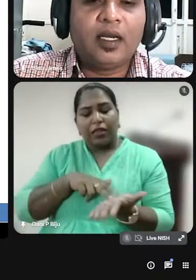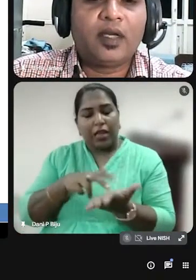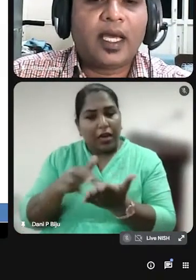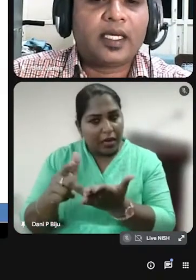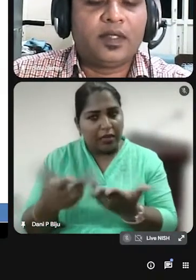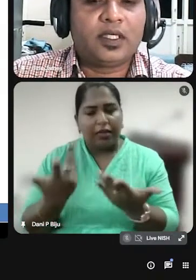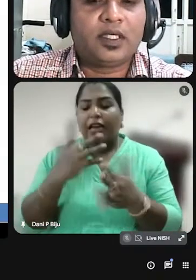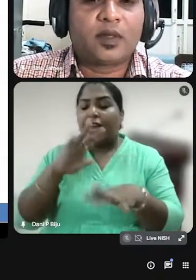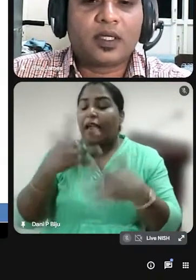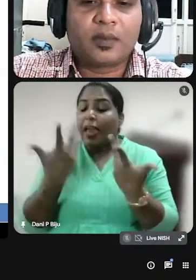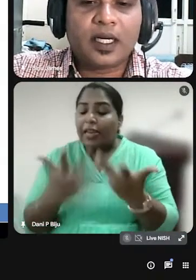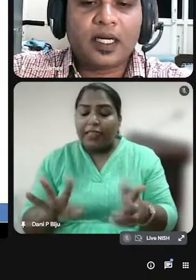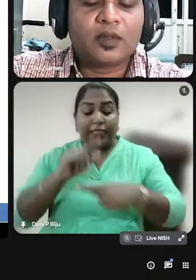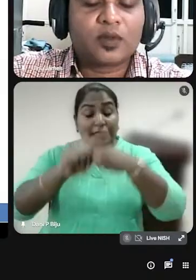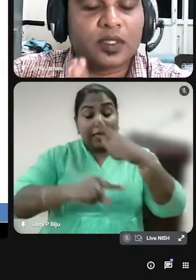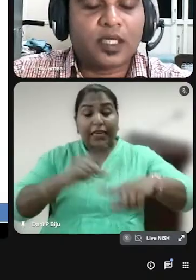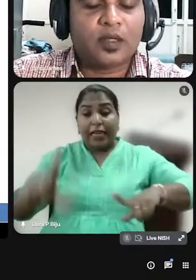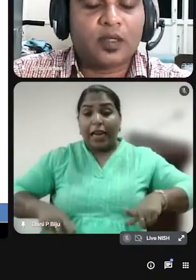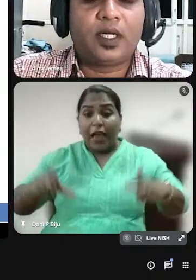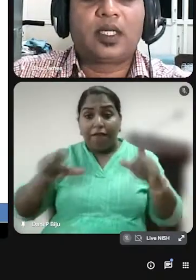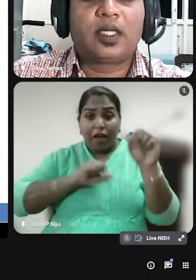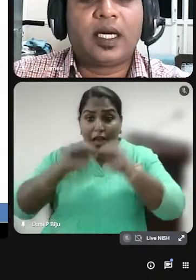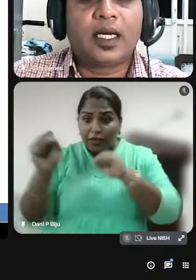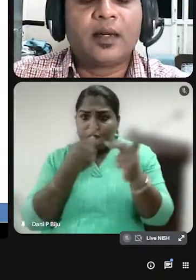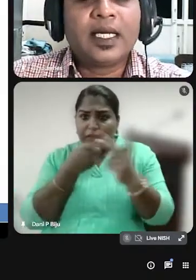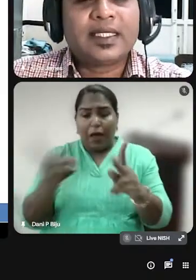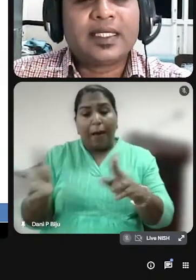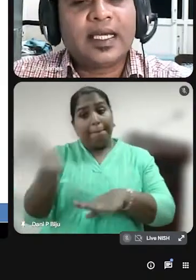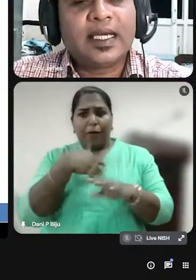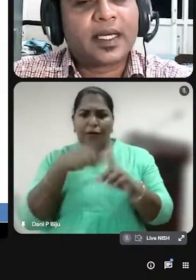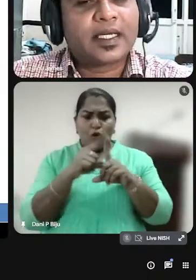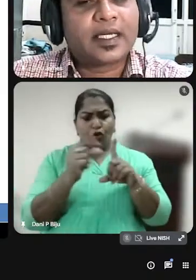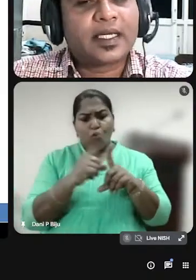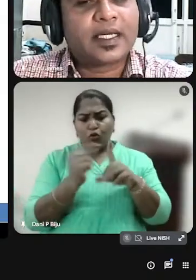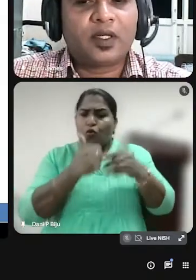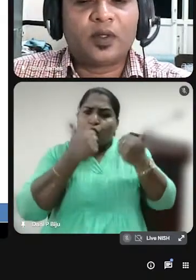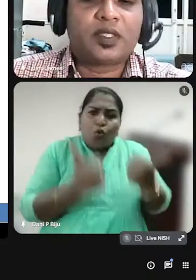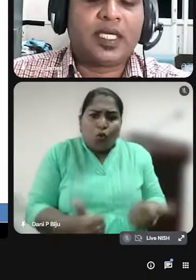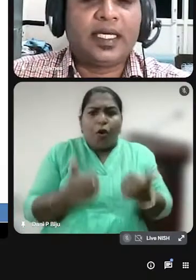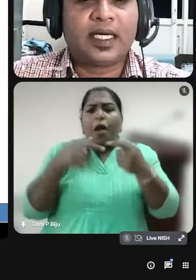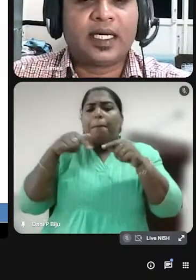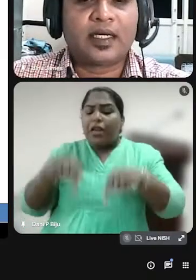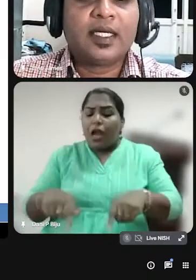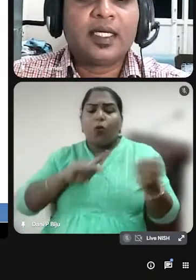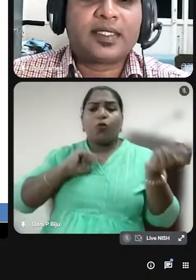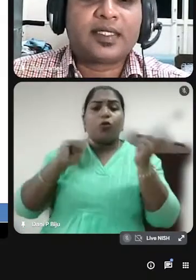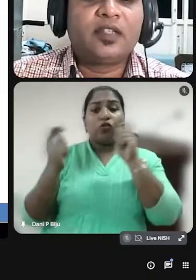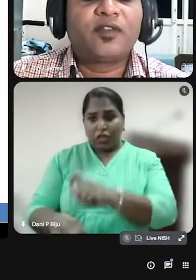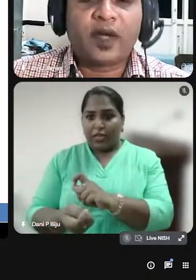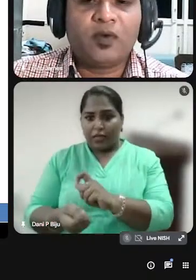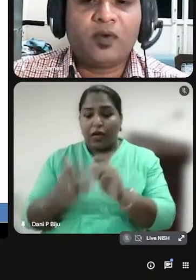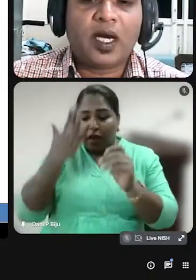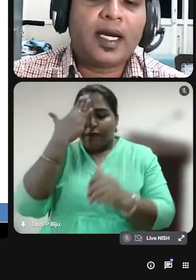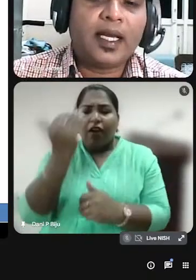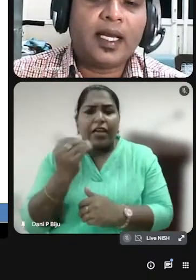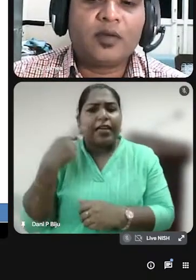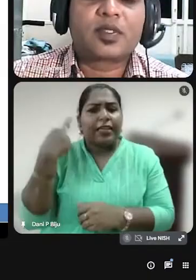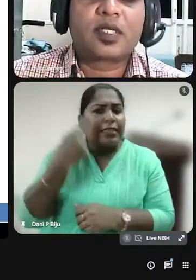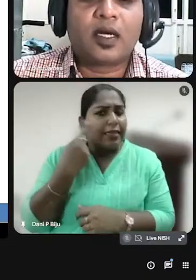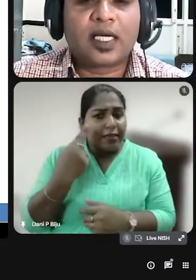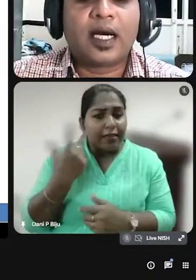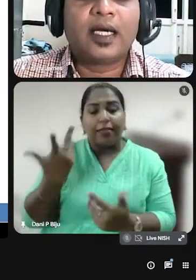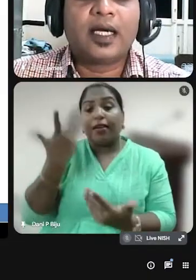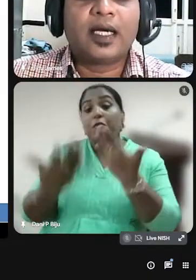ഡെയിലി ലിവിങ് ആക്ടിവിറ്റീസ് എന്ന് പറയുന്നത് നമ്മൾ എല്ലാ ദിവസവും ചെയ്തുകൊണ്ടിരിക്കുന്ന കാര്യങ്ങൾ ചെയ്യാൻ പറ്റാതെ വരുന്ന ഒരു സ്റ്റേജാണ് സ്റ്റേജ് 5.